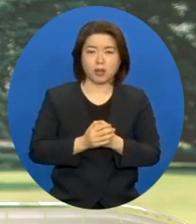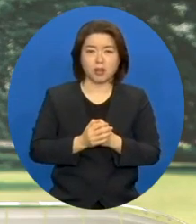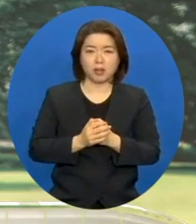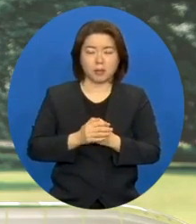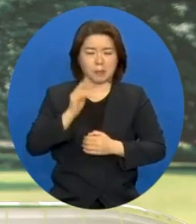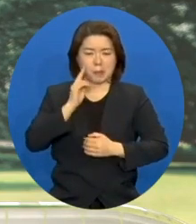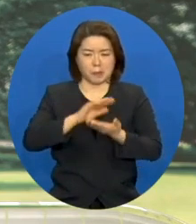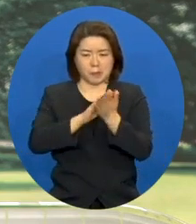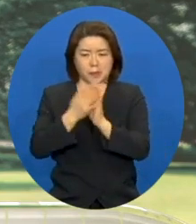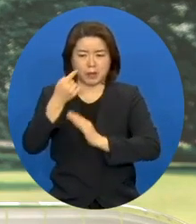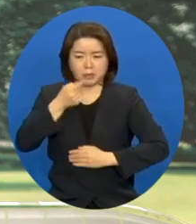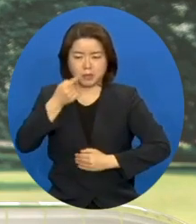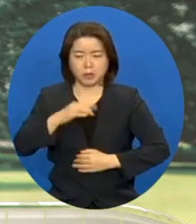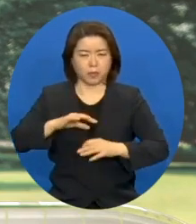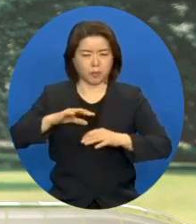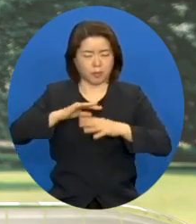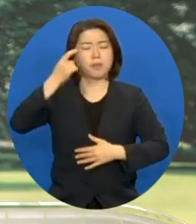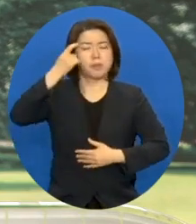생각이에요.